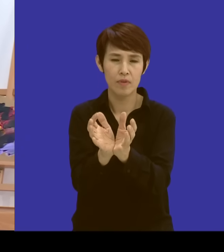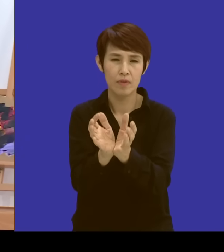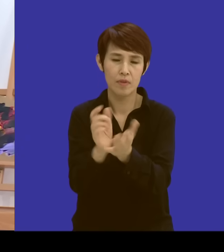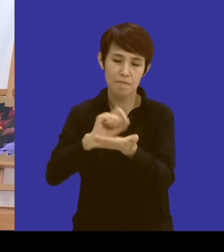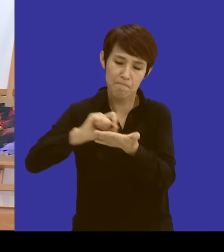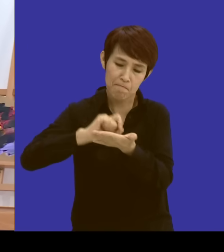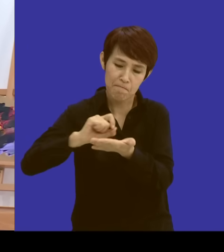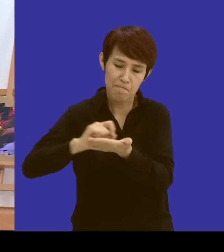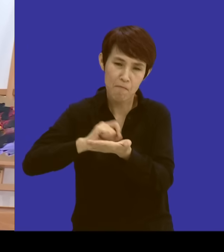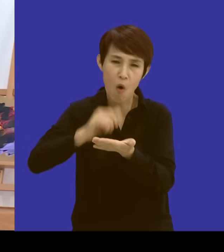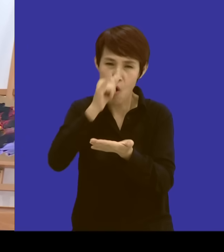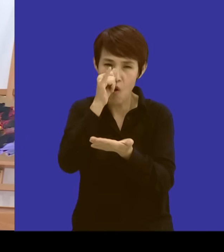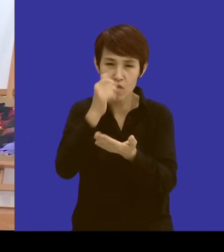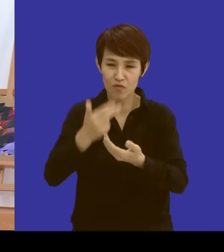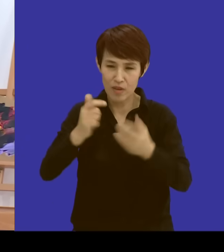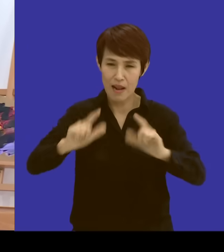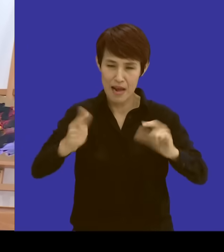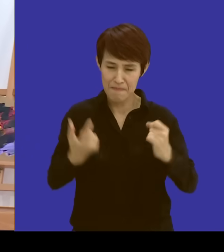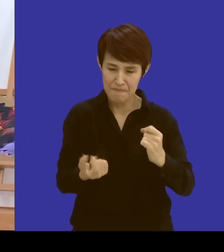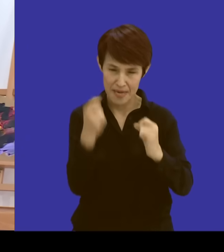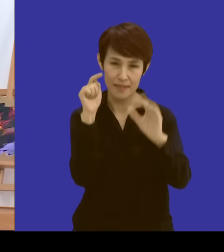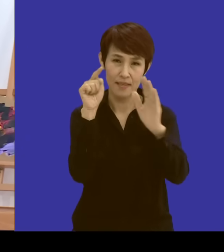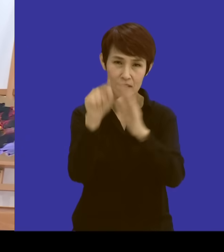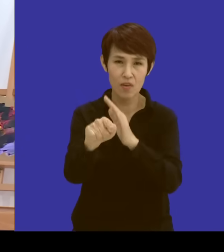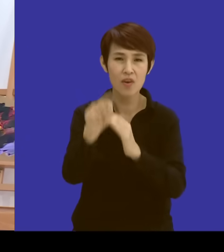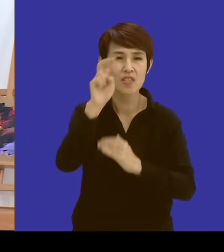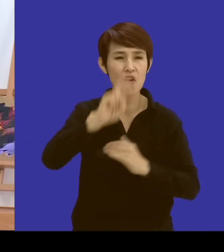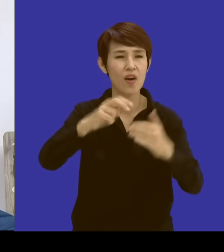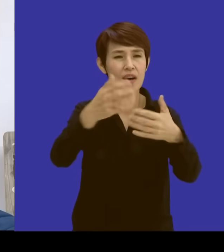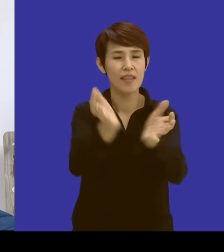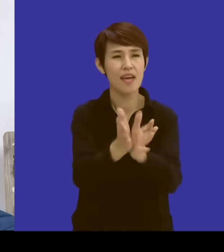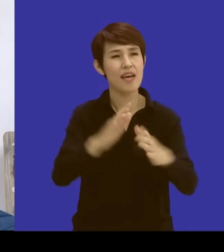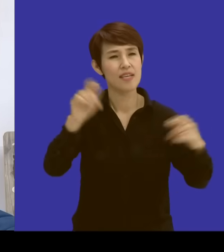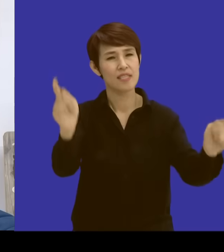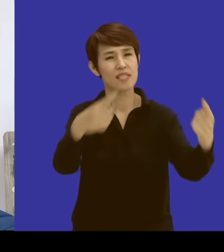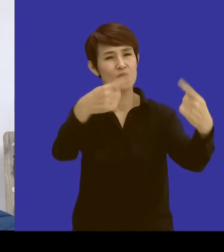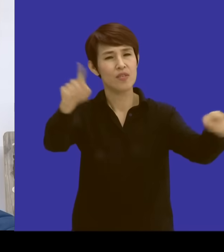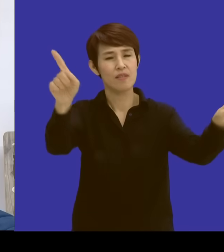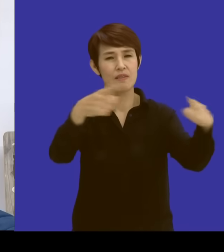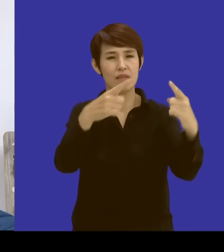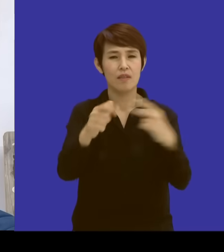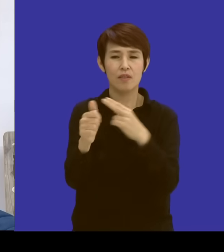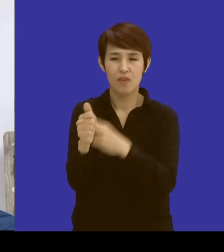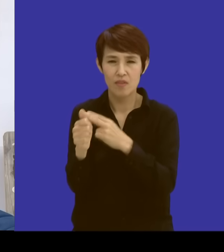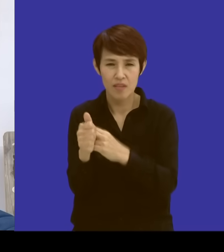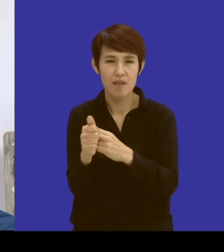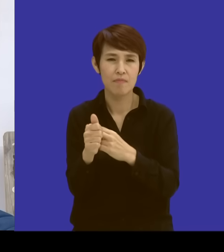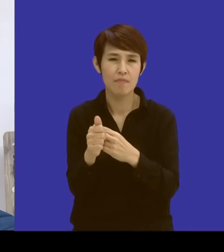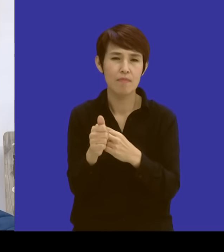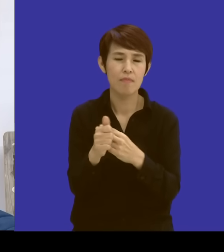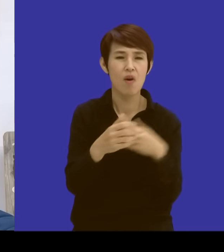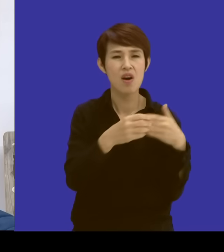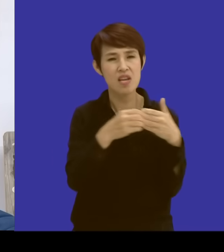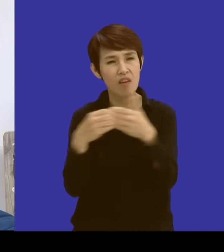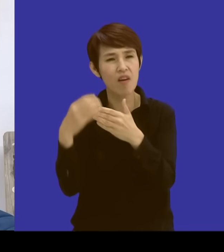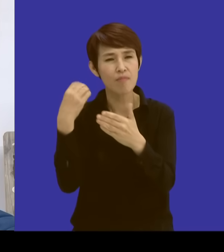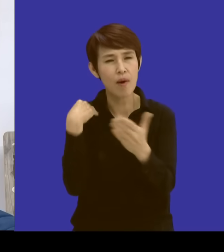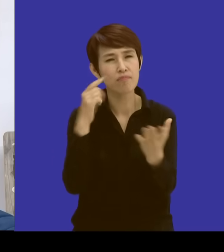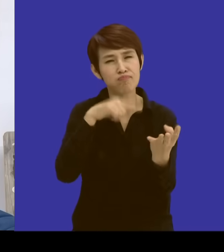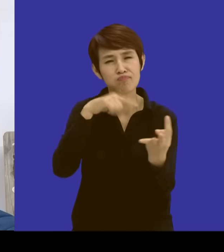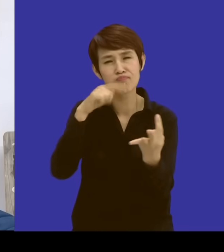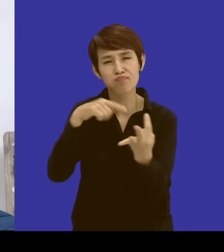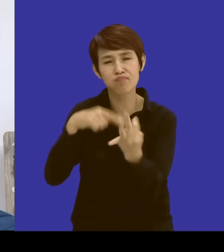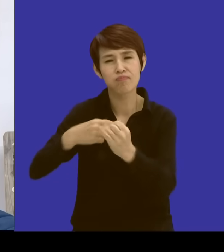주보 만들고 주일날 일찍 가서 뭐 어린 성가대 지휘하고 주일학교 교사하고 또 성가대하고 뭐 리더하고